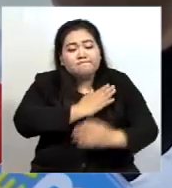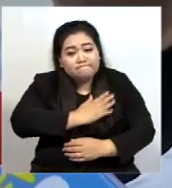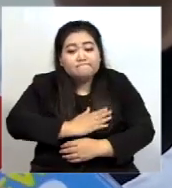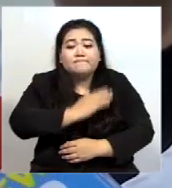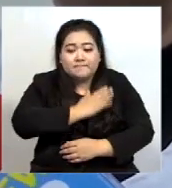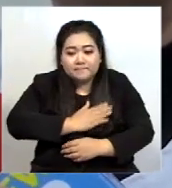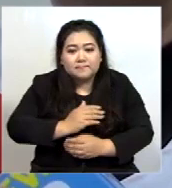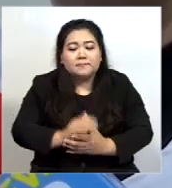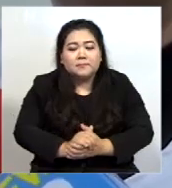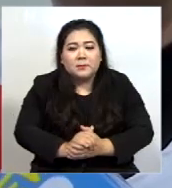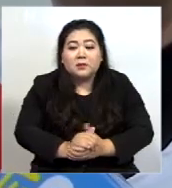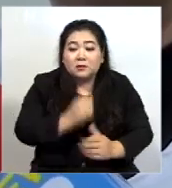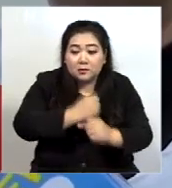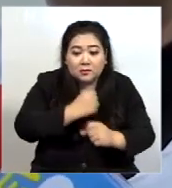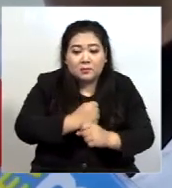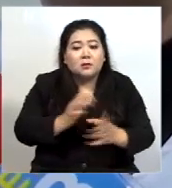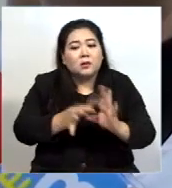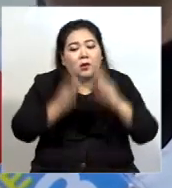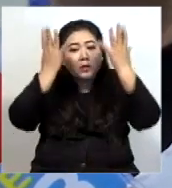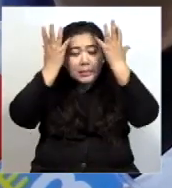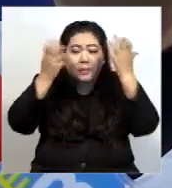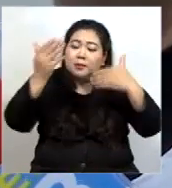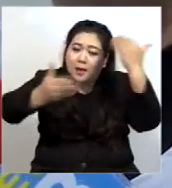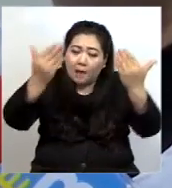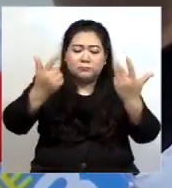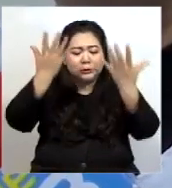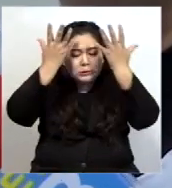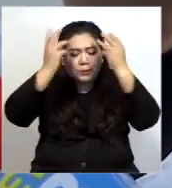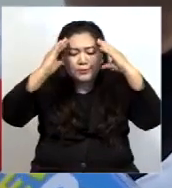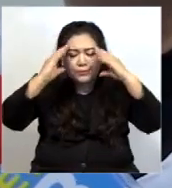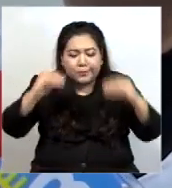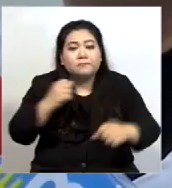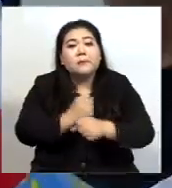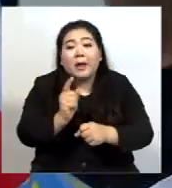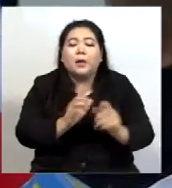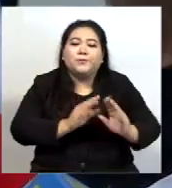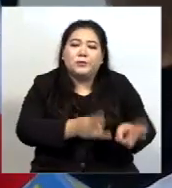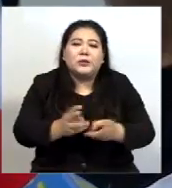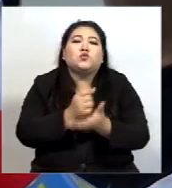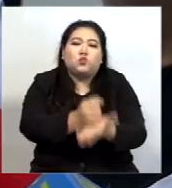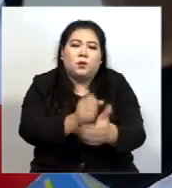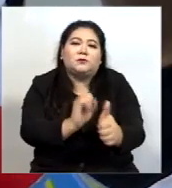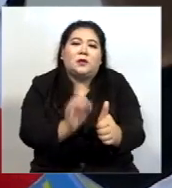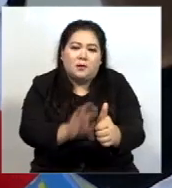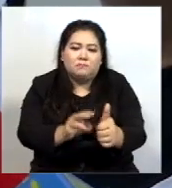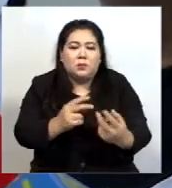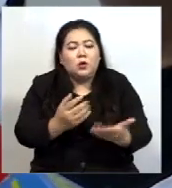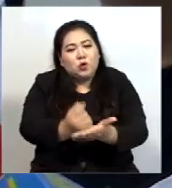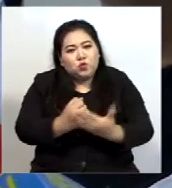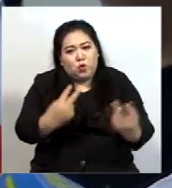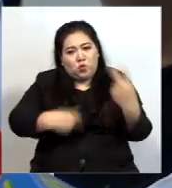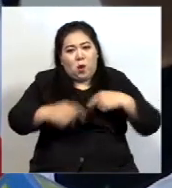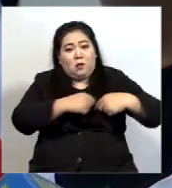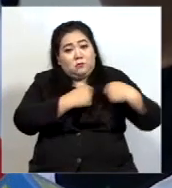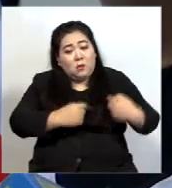ก็ทำเรื่องการคลายเครียดการจัดการความเครียดและการคลายเครียดนะครับแล้วก็ครับการดูแลทางจิตใจเนี่ยเราก็พบว่า